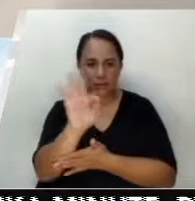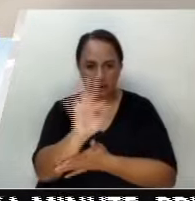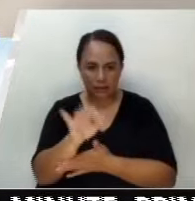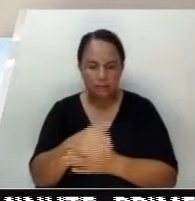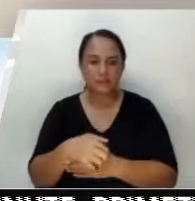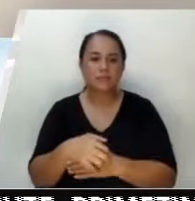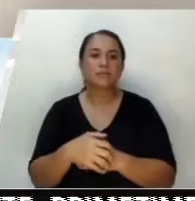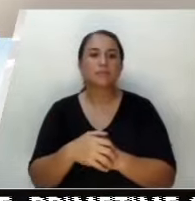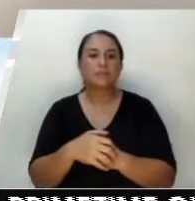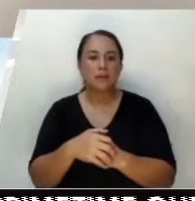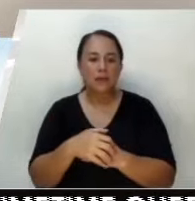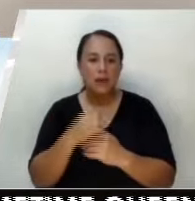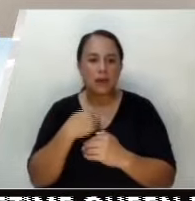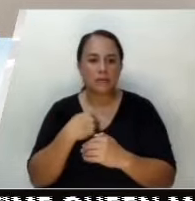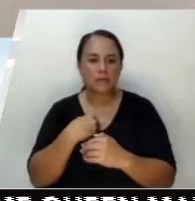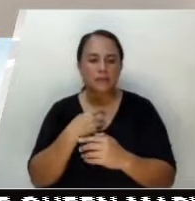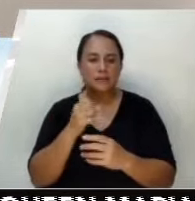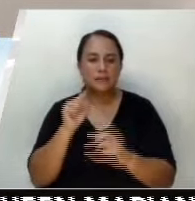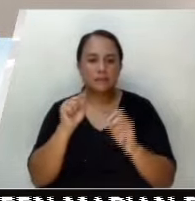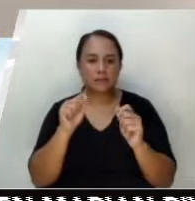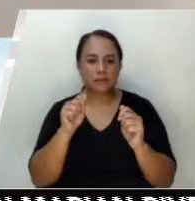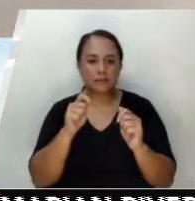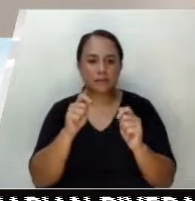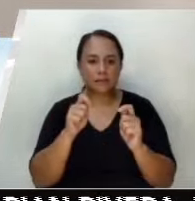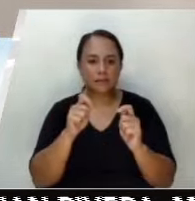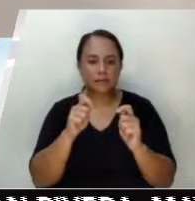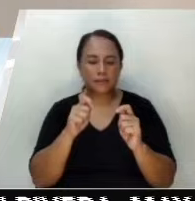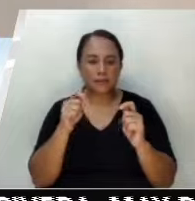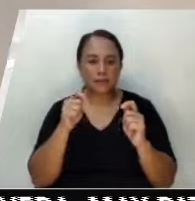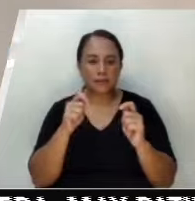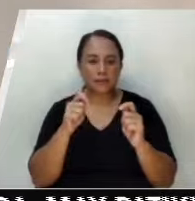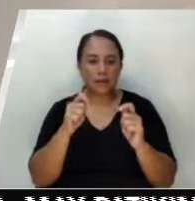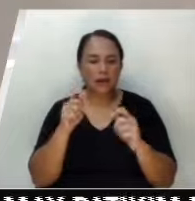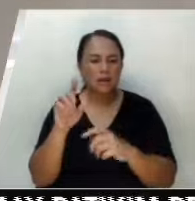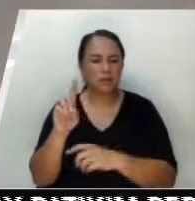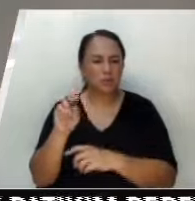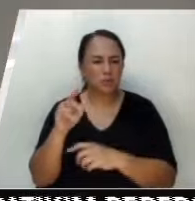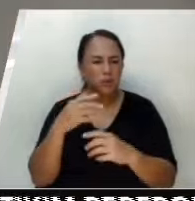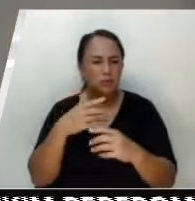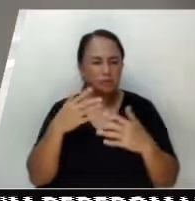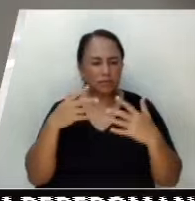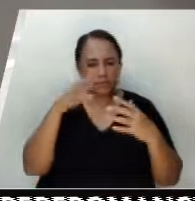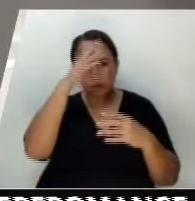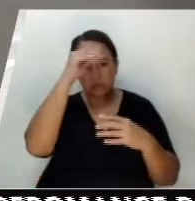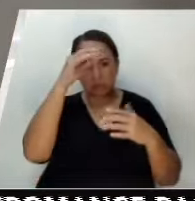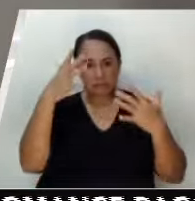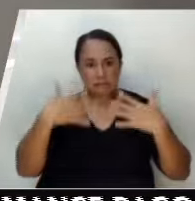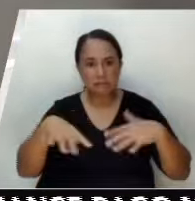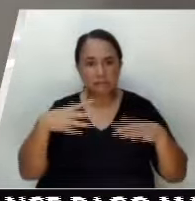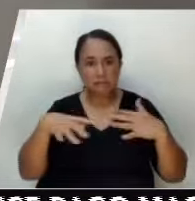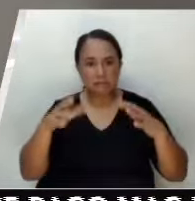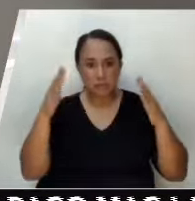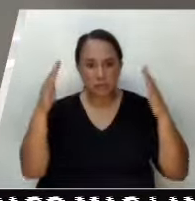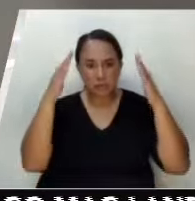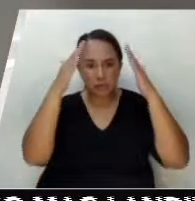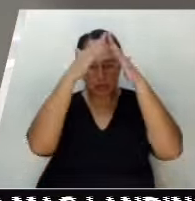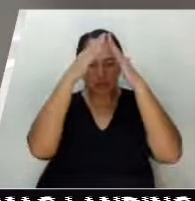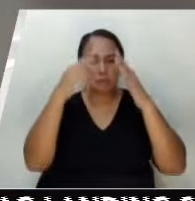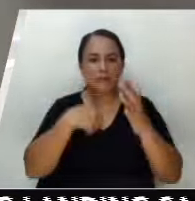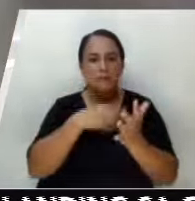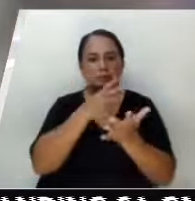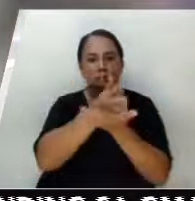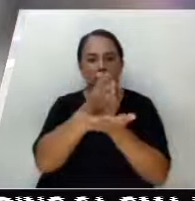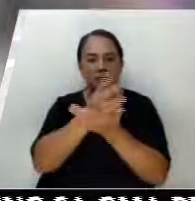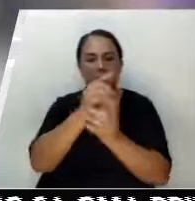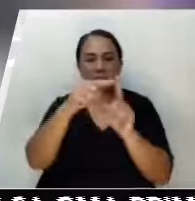Palo ang mga lalaking may suot na patusok na hood o dupol habang nakapaa para isagawa ang Station of the Cross.